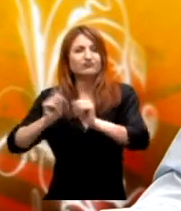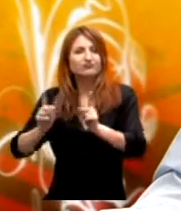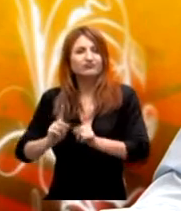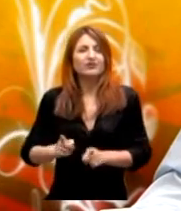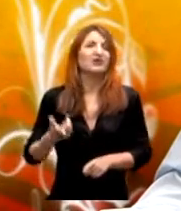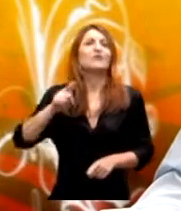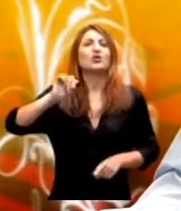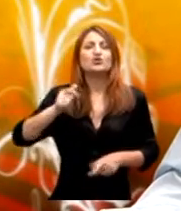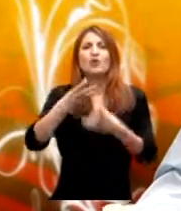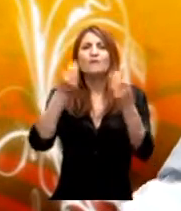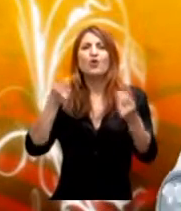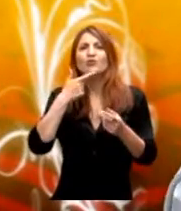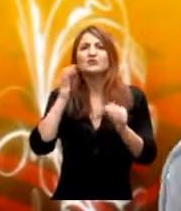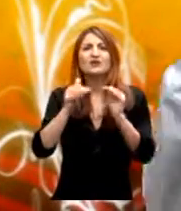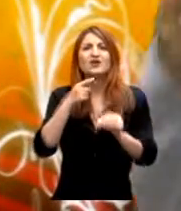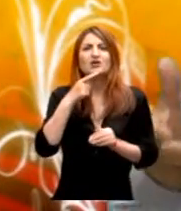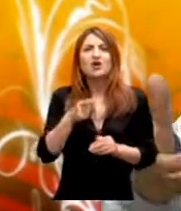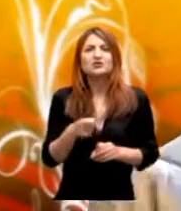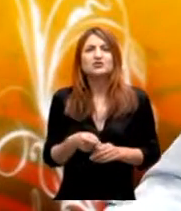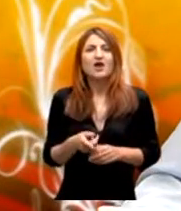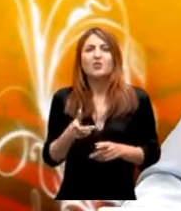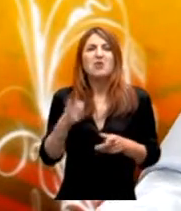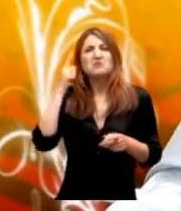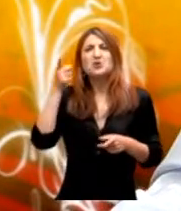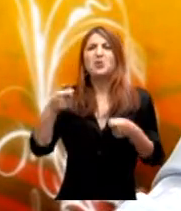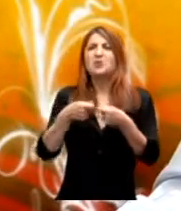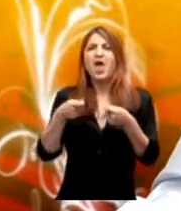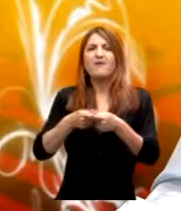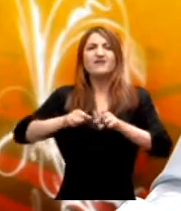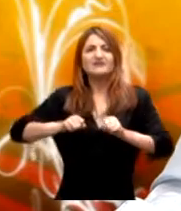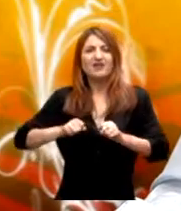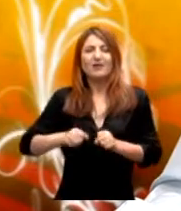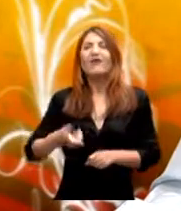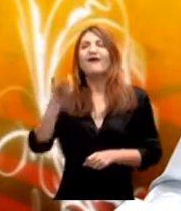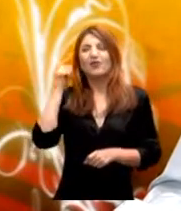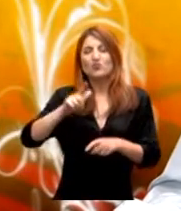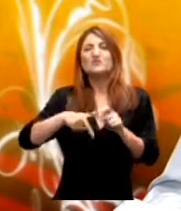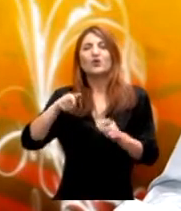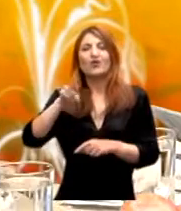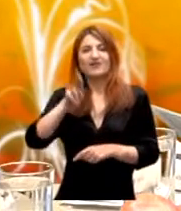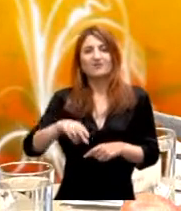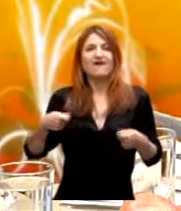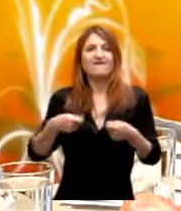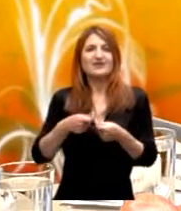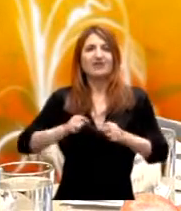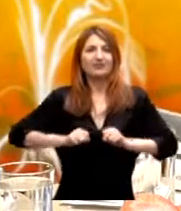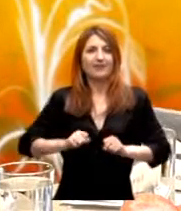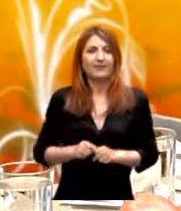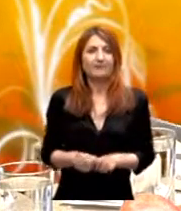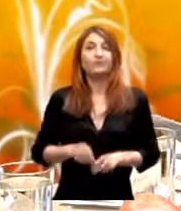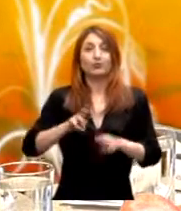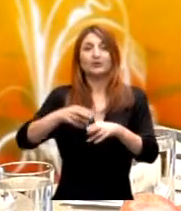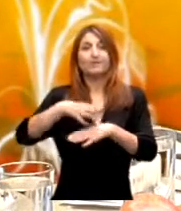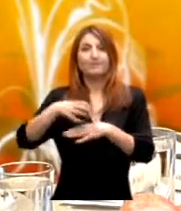drugih koje se jave i koje se u prvom času ne povezuju s debljinom, a znamo da ima veze s debljinom. Evo, hoćemo malo nastaviti kad pogledamo jedan